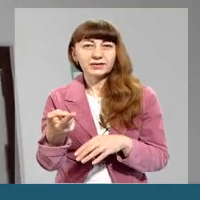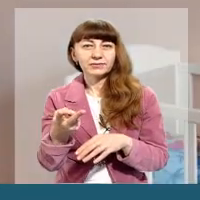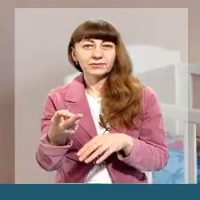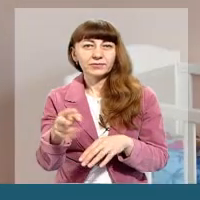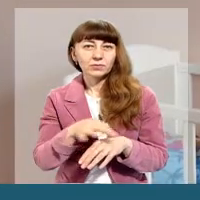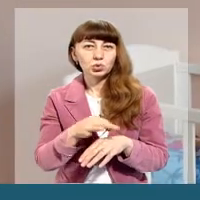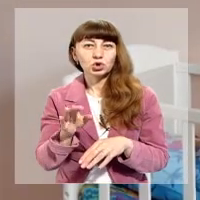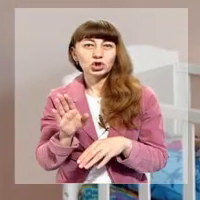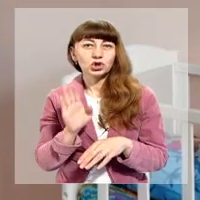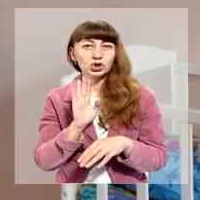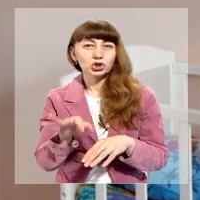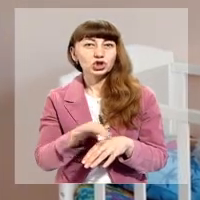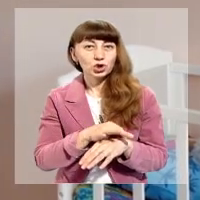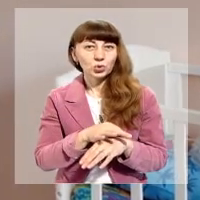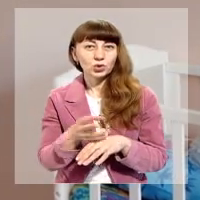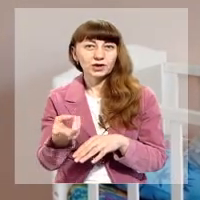пары.